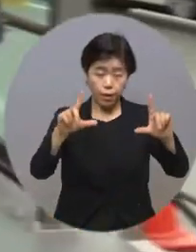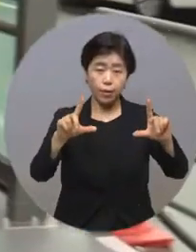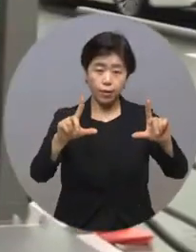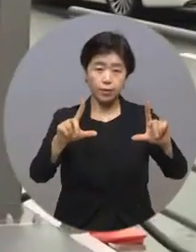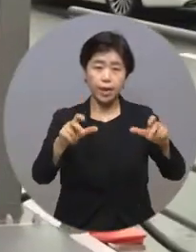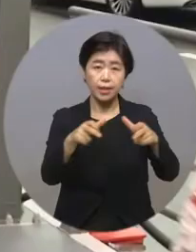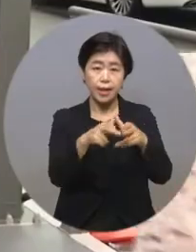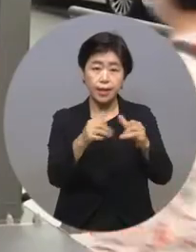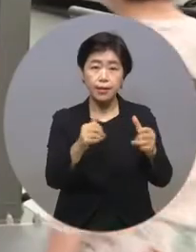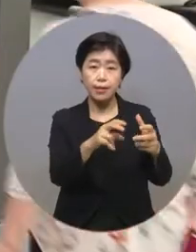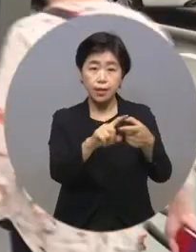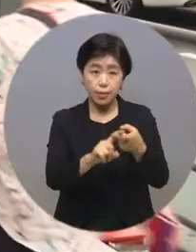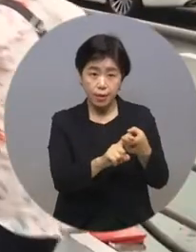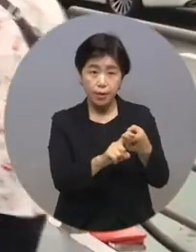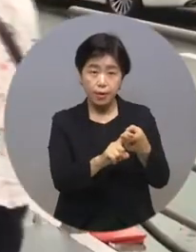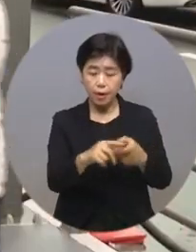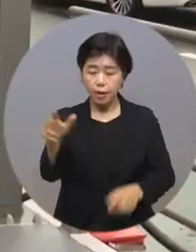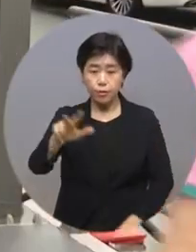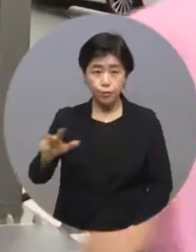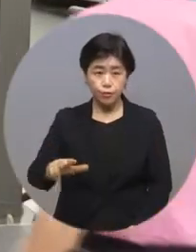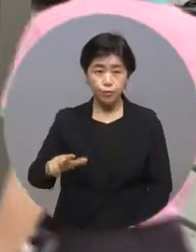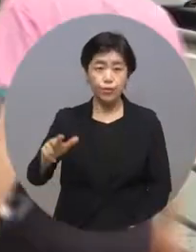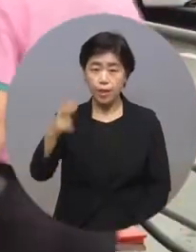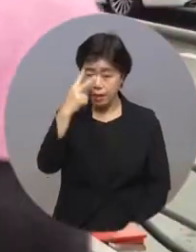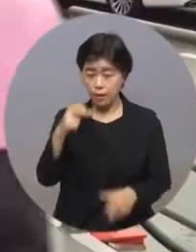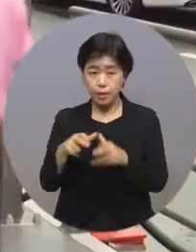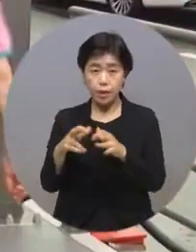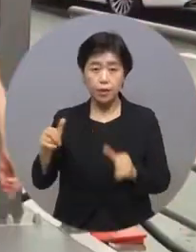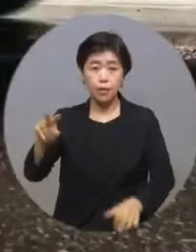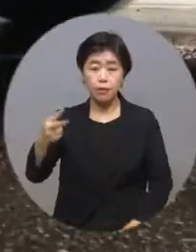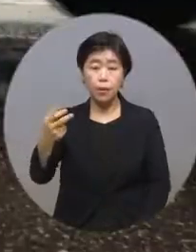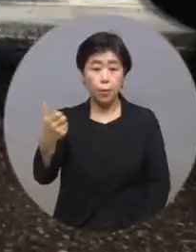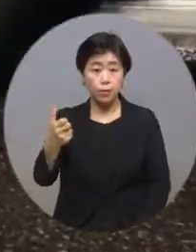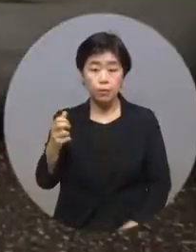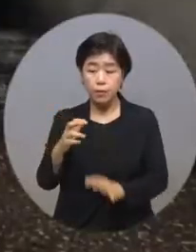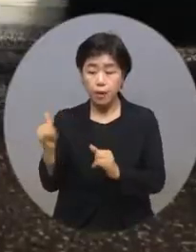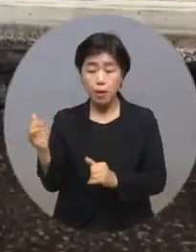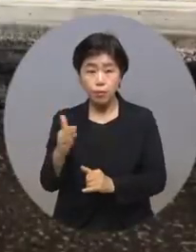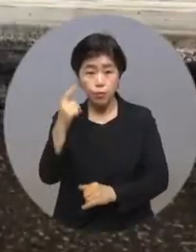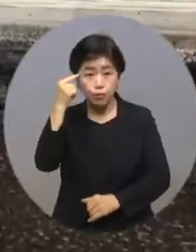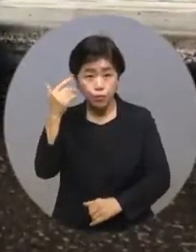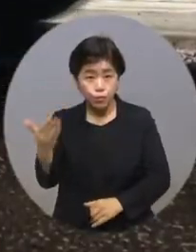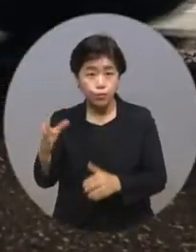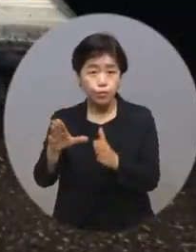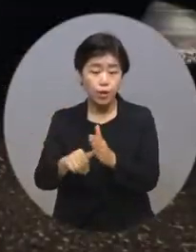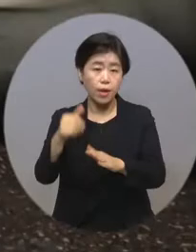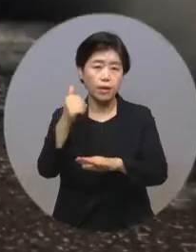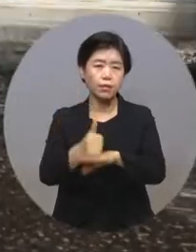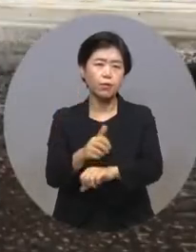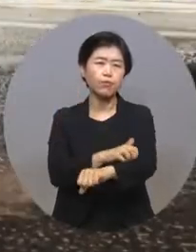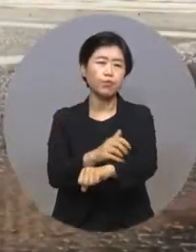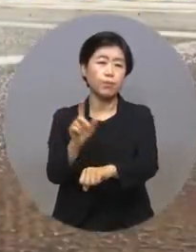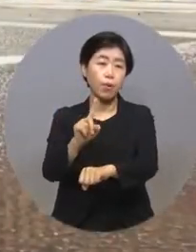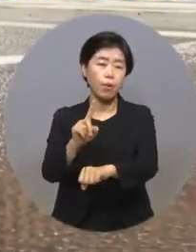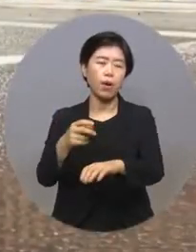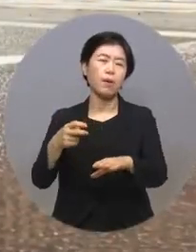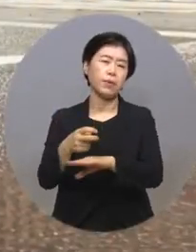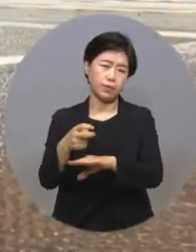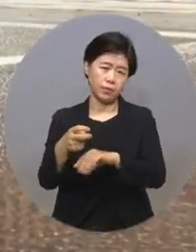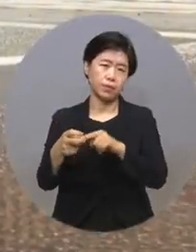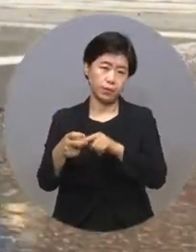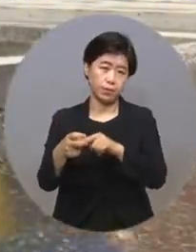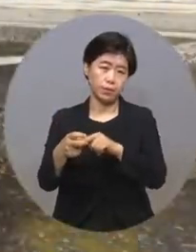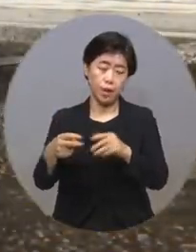시각장애인 연대가 전국 시각장애인 252명을 대상으로 조사한 결과 가장 불편한 교통수단으로 전체